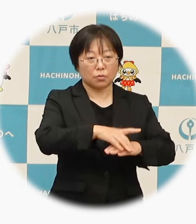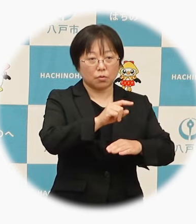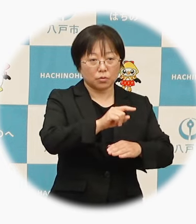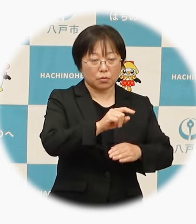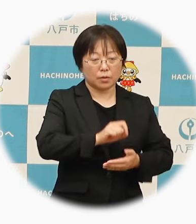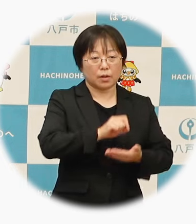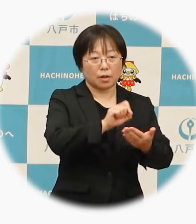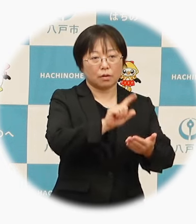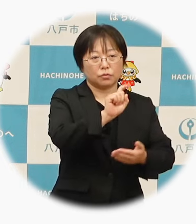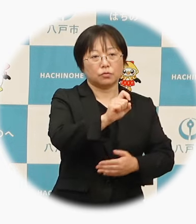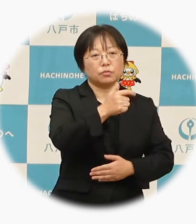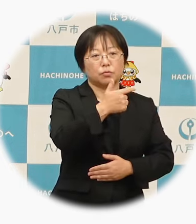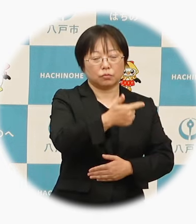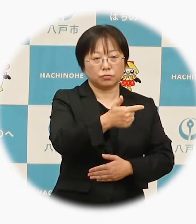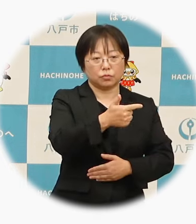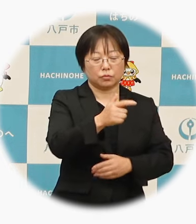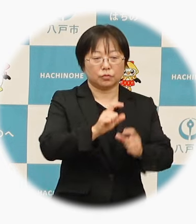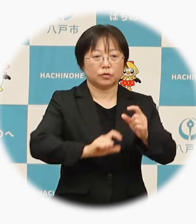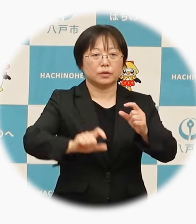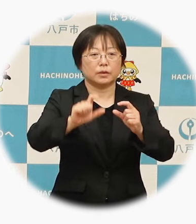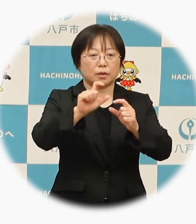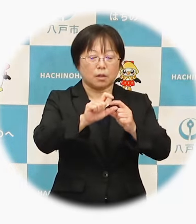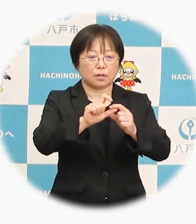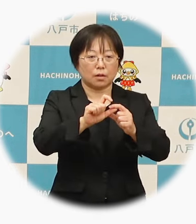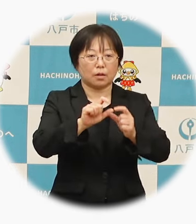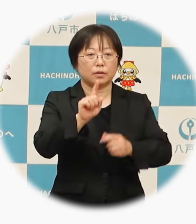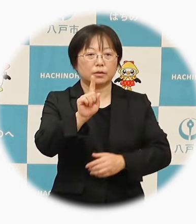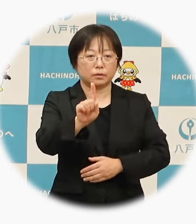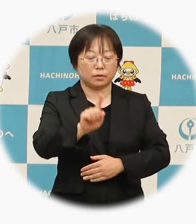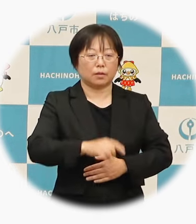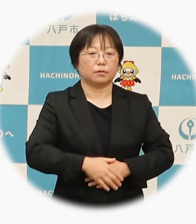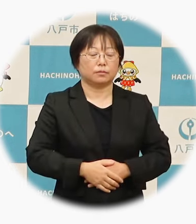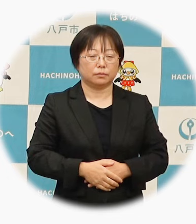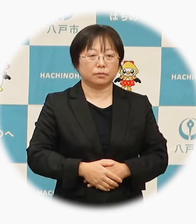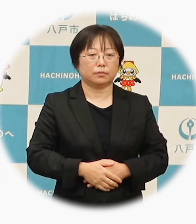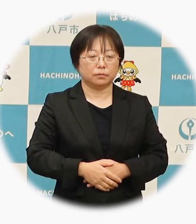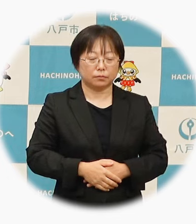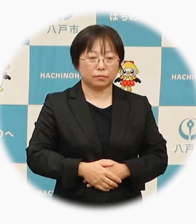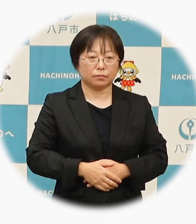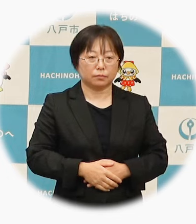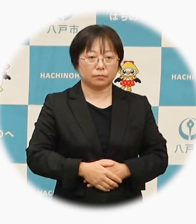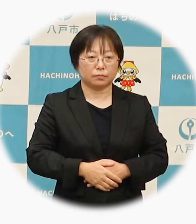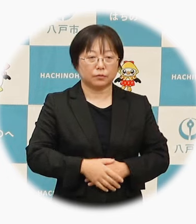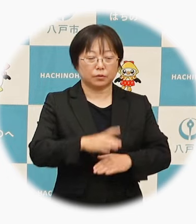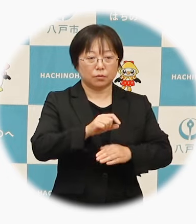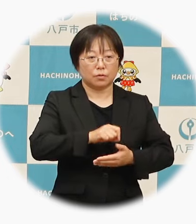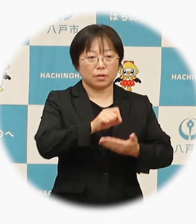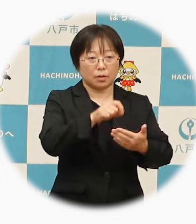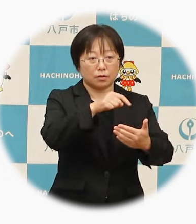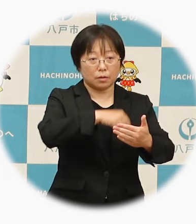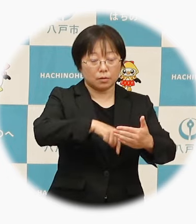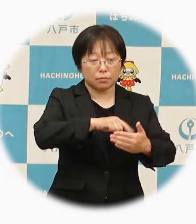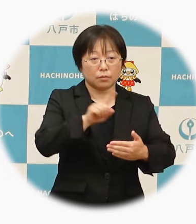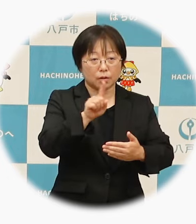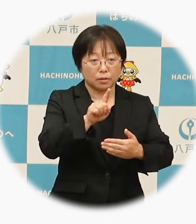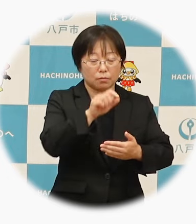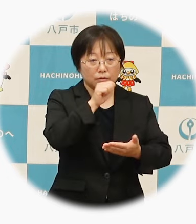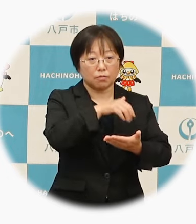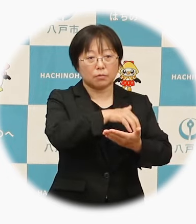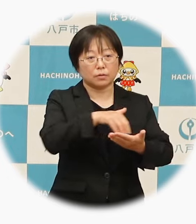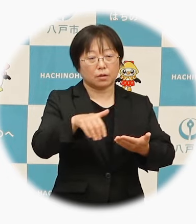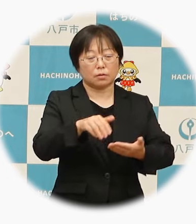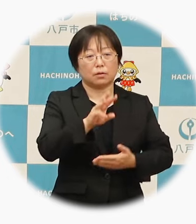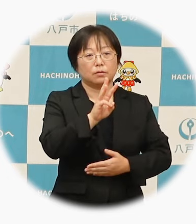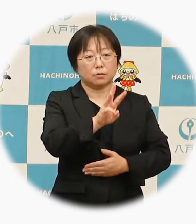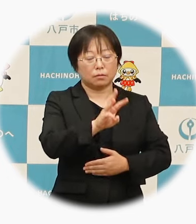が16件、追加予定議案が1件となっております。当初提案の内訳は予算案